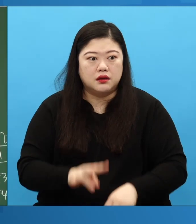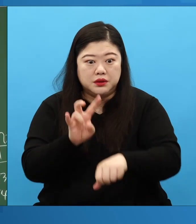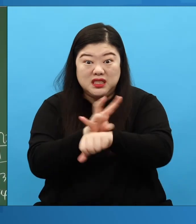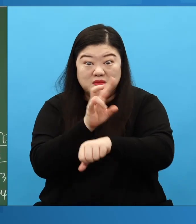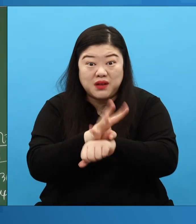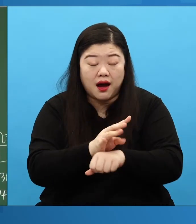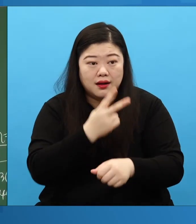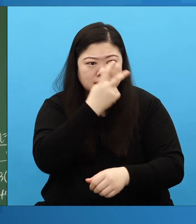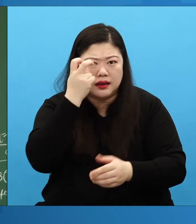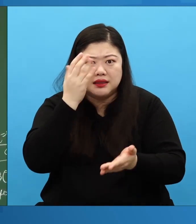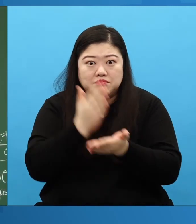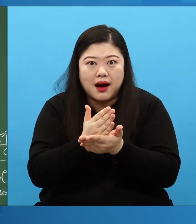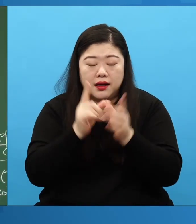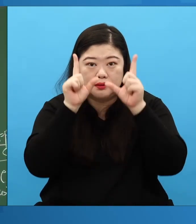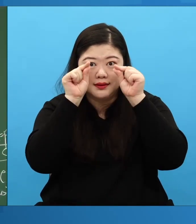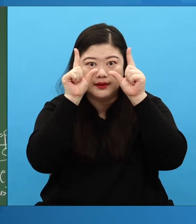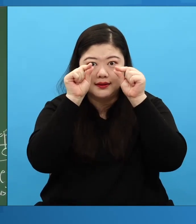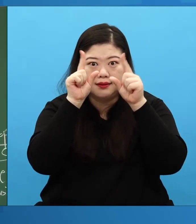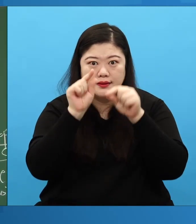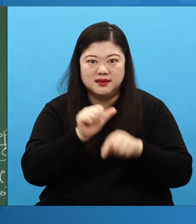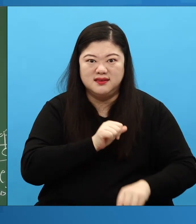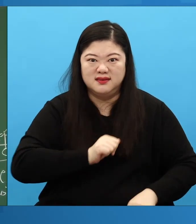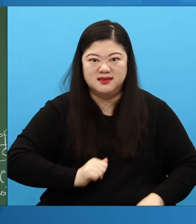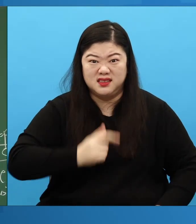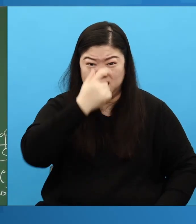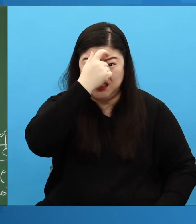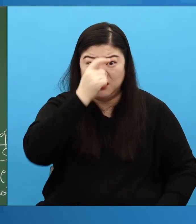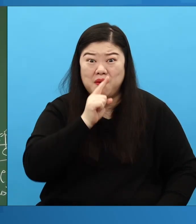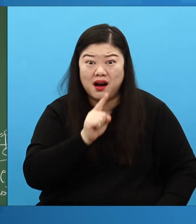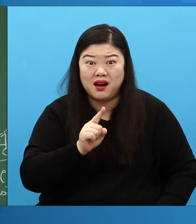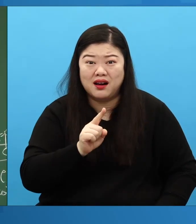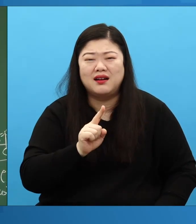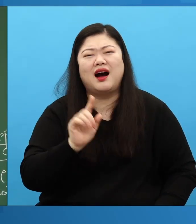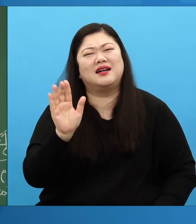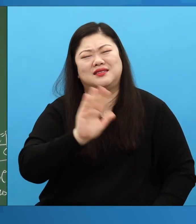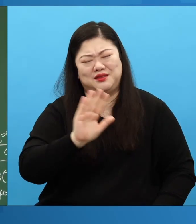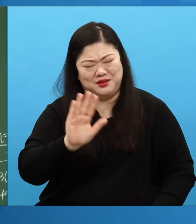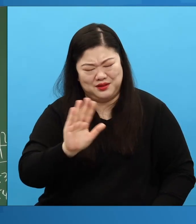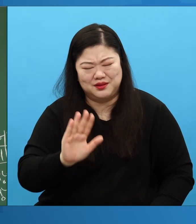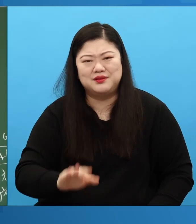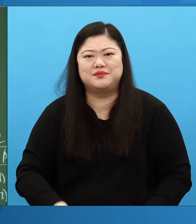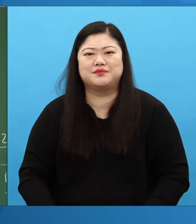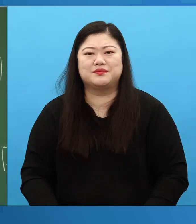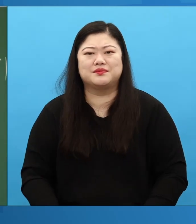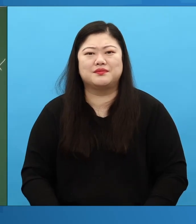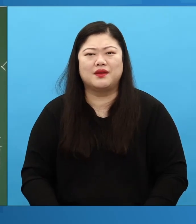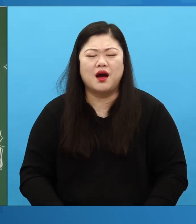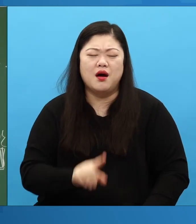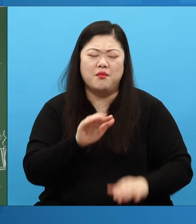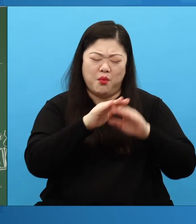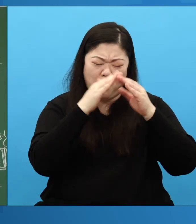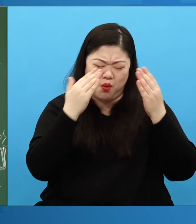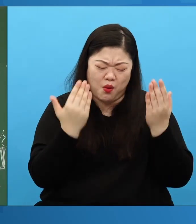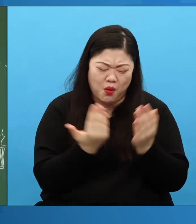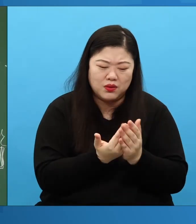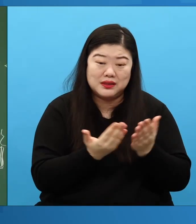아니죠. And I'm not saying that you have to pray all day long, 24 hours of the day. 모든 것을 기도로 누릴 수 있어야 됩니다. But you